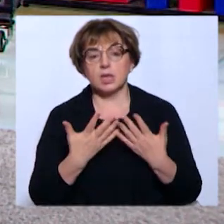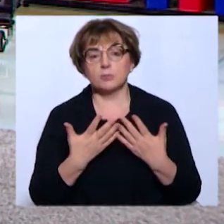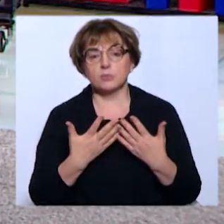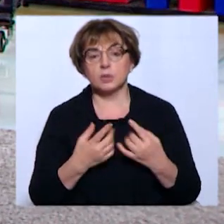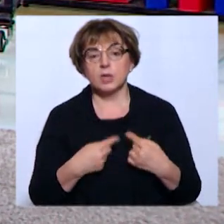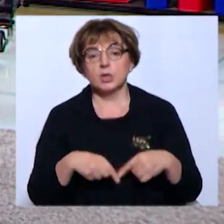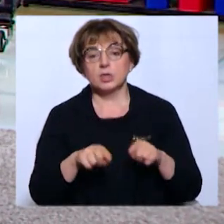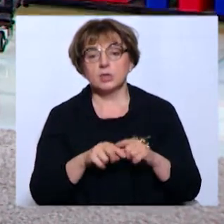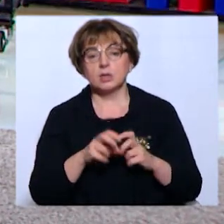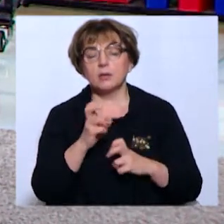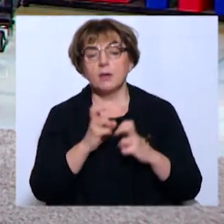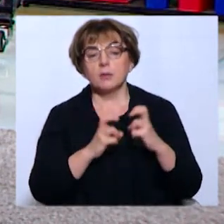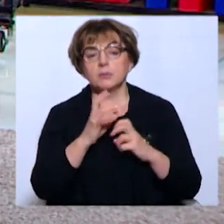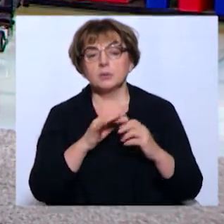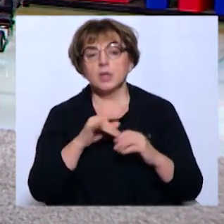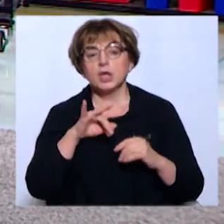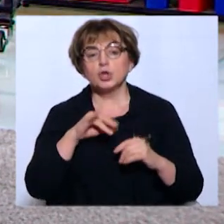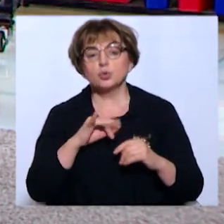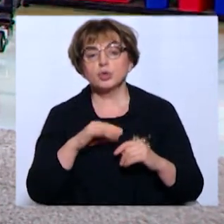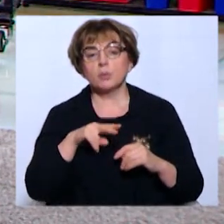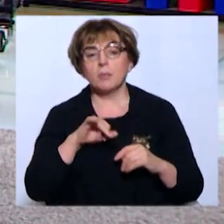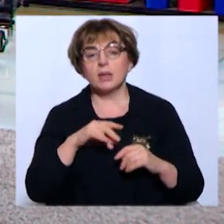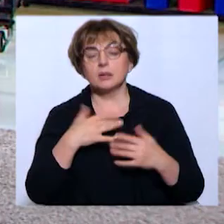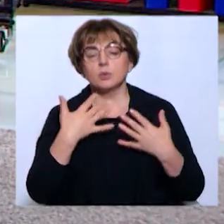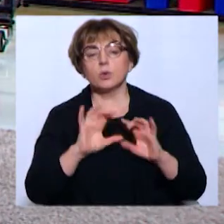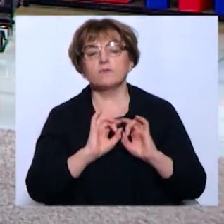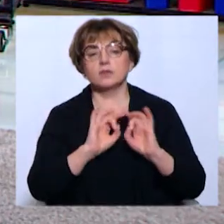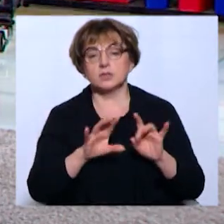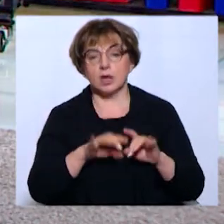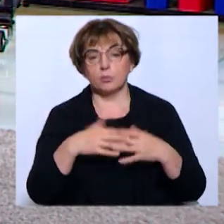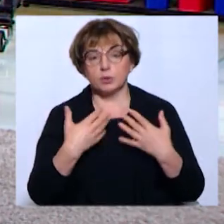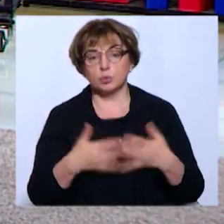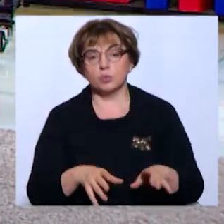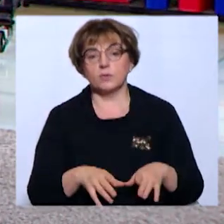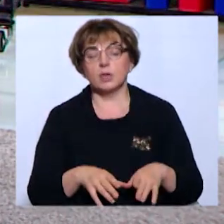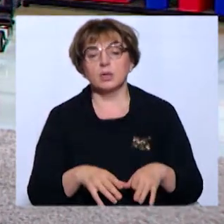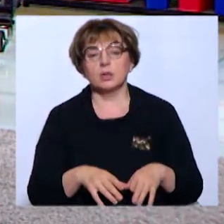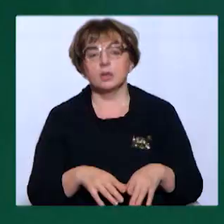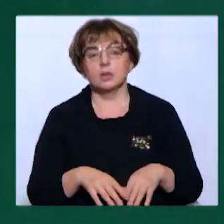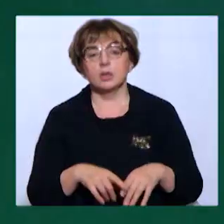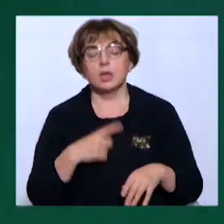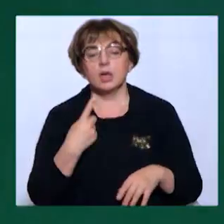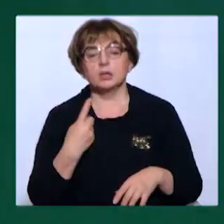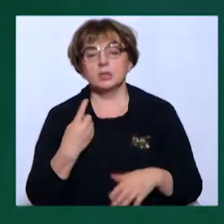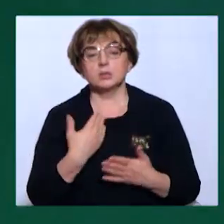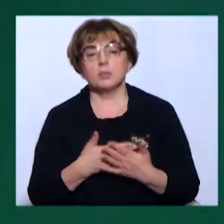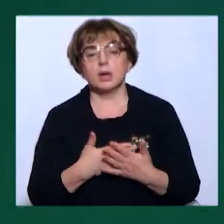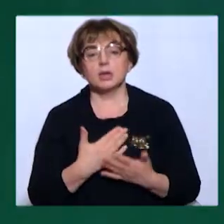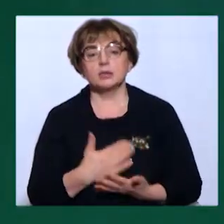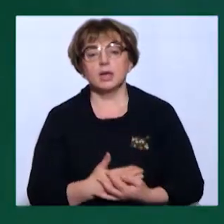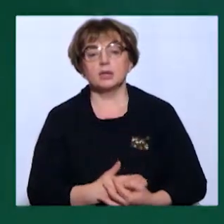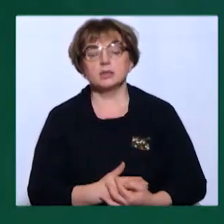იგივე ინდუსტრიული მელანიზმის მაგალითი, რომელიცაც უკვე გესაუბრეთ, და ასევე ერთ-ერთი მაგალითი